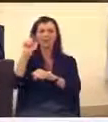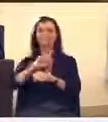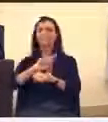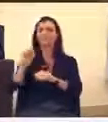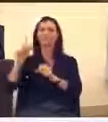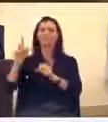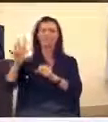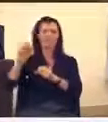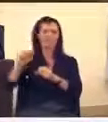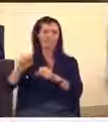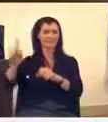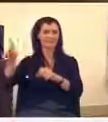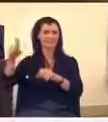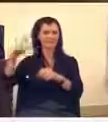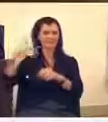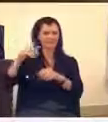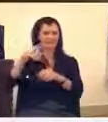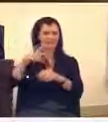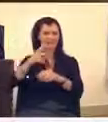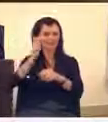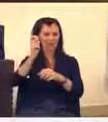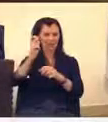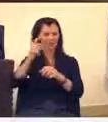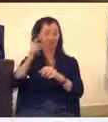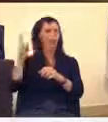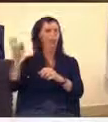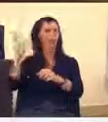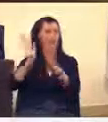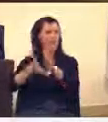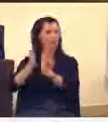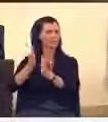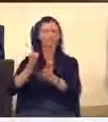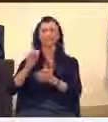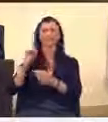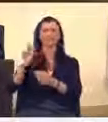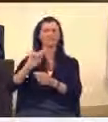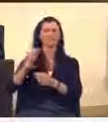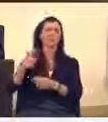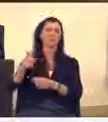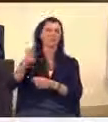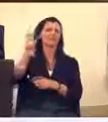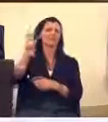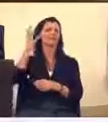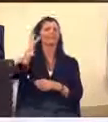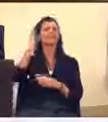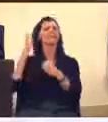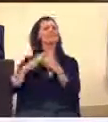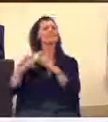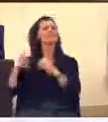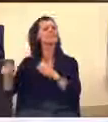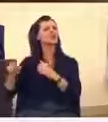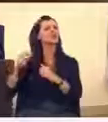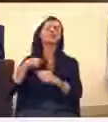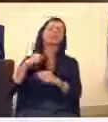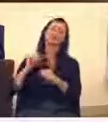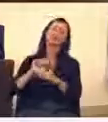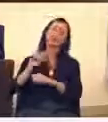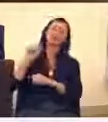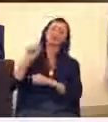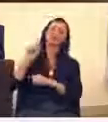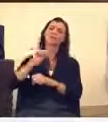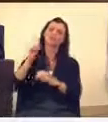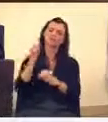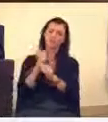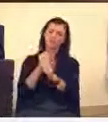שמחזיק נשק בעבודה הוא גבר אלים, ואני לא טוענת שהוא ילך וירצח את אשתו. אבל אני טוענת שבין כל אלה